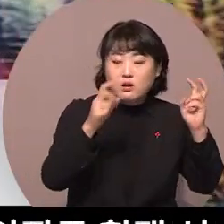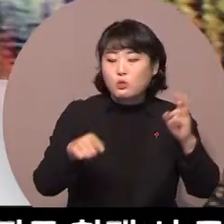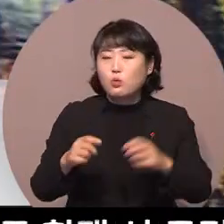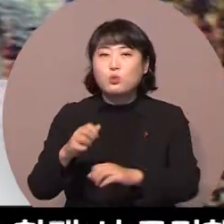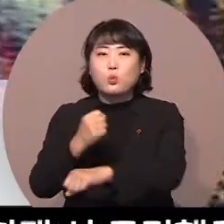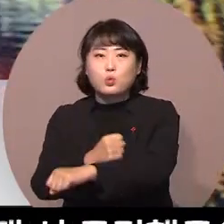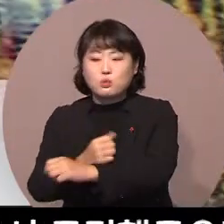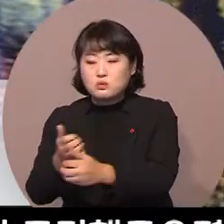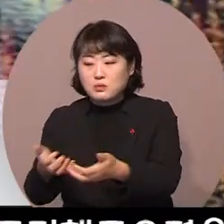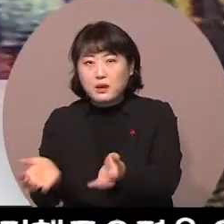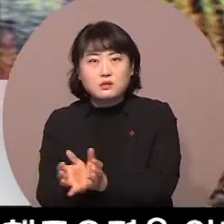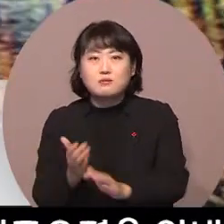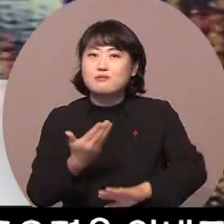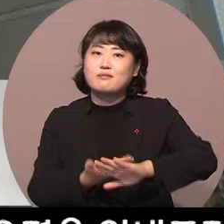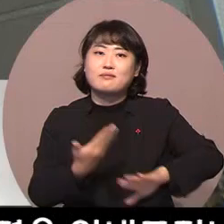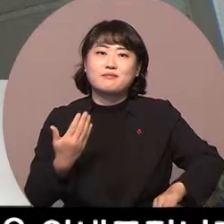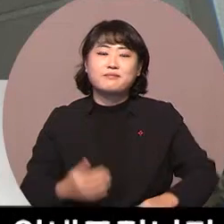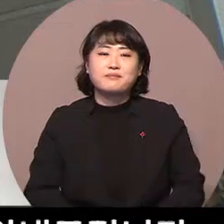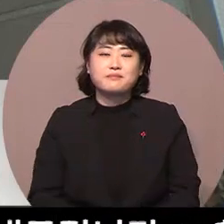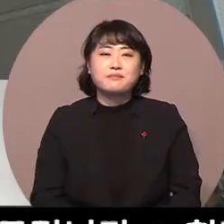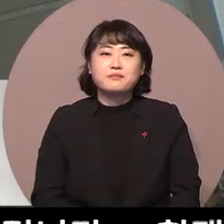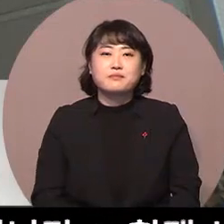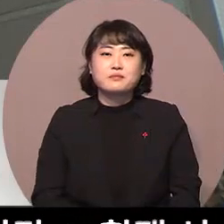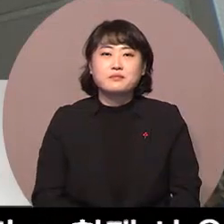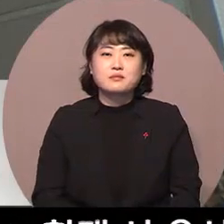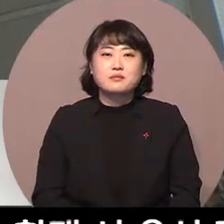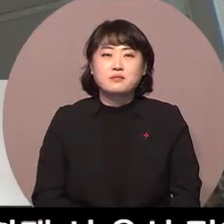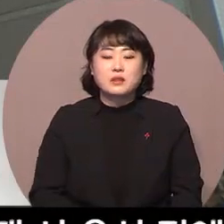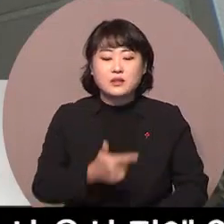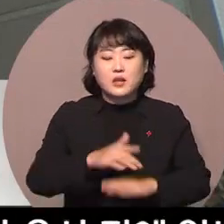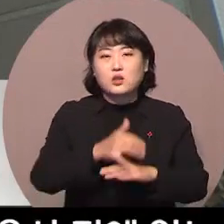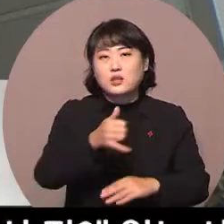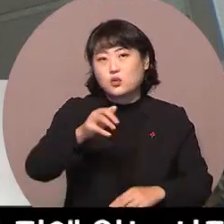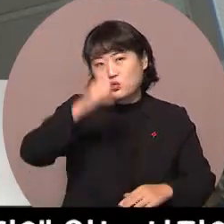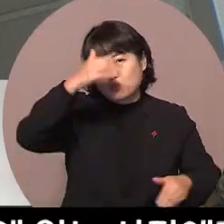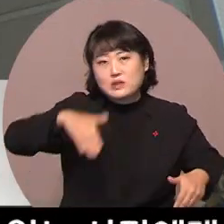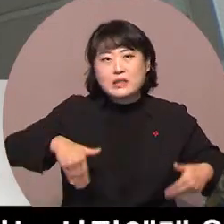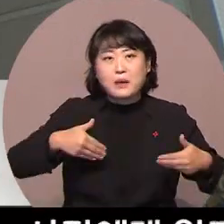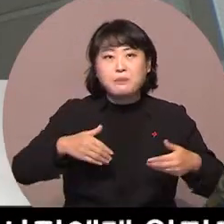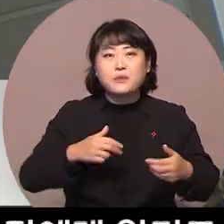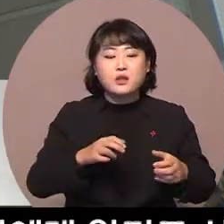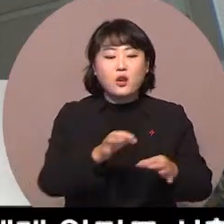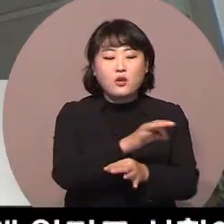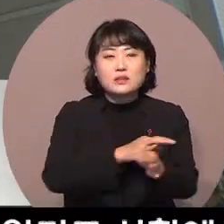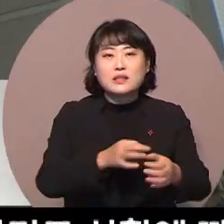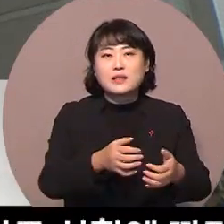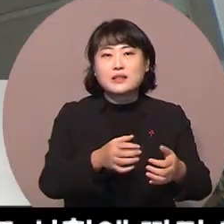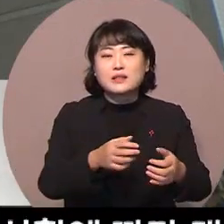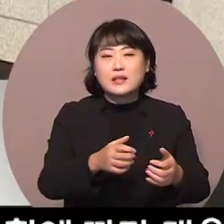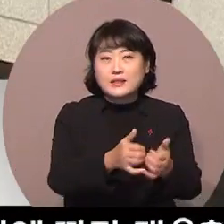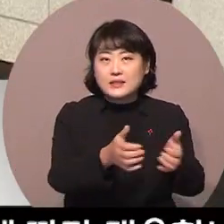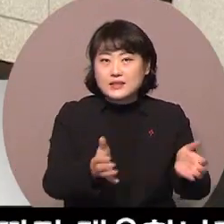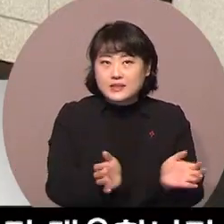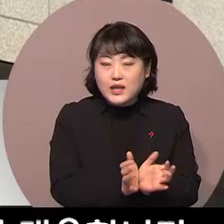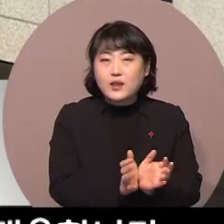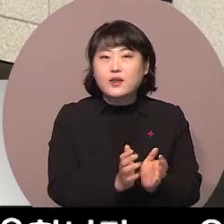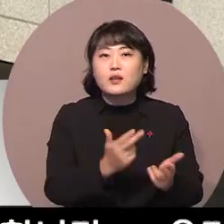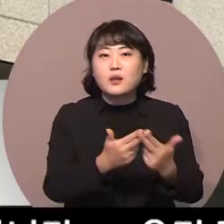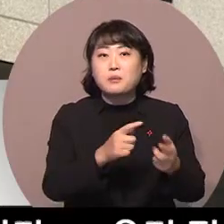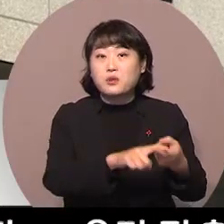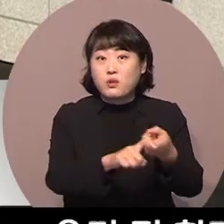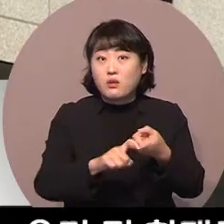있습니다 지역 14개 경제단체가 모인 대전세종 충남 경제단체 협의에는 성명을 내고 소규모